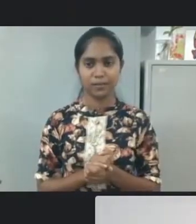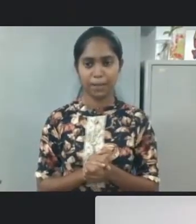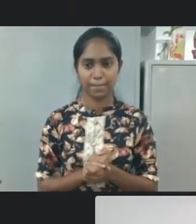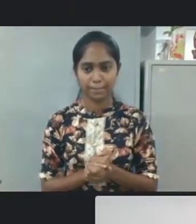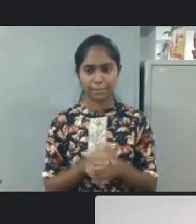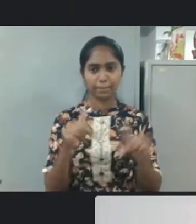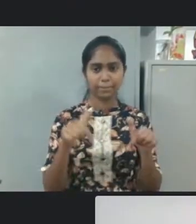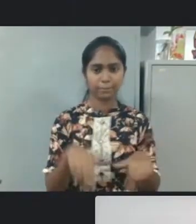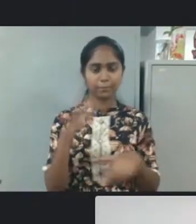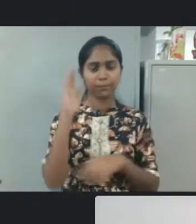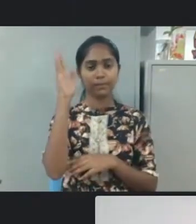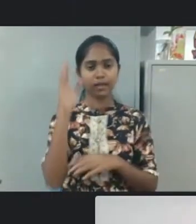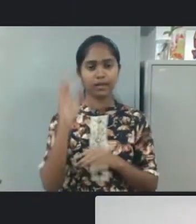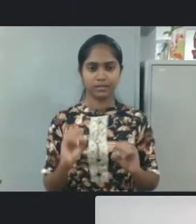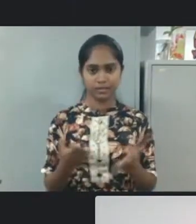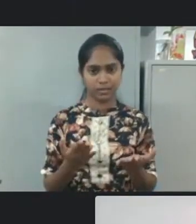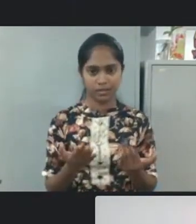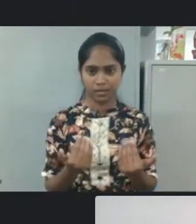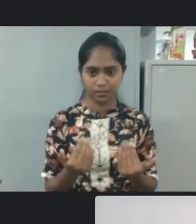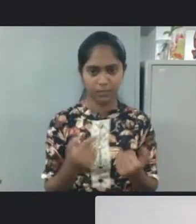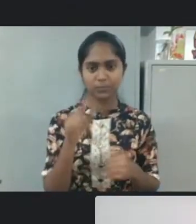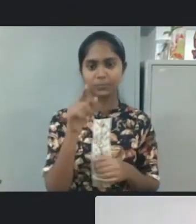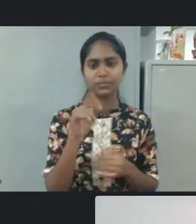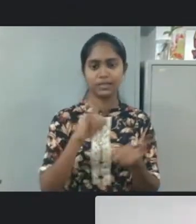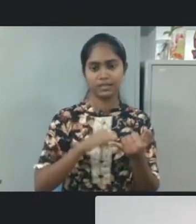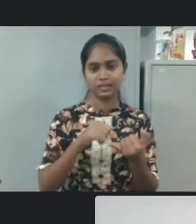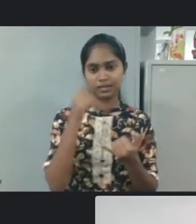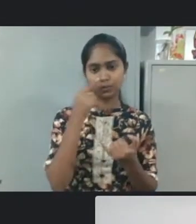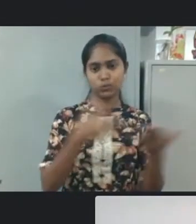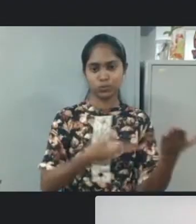സെഷൻ തുടങ്ങാനാണ് ഡോക്ടർ സിന്ധുവിനെ ക്ഷണിക്കുന്നു. ഓവർ ടു യു ഡോക്ടർ.